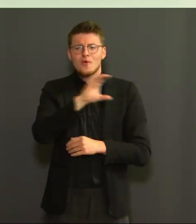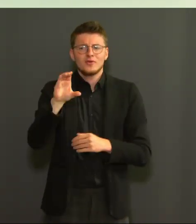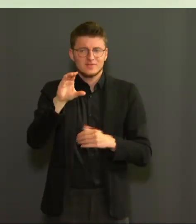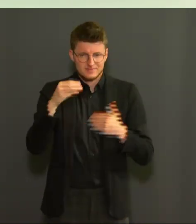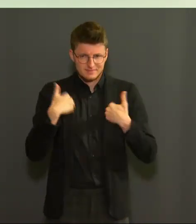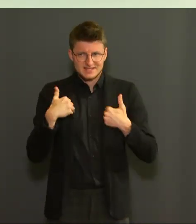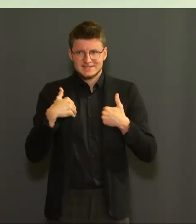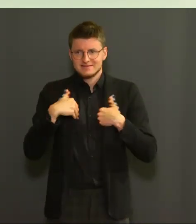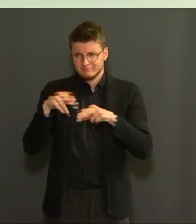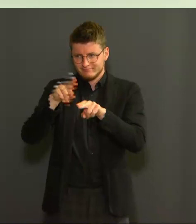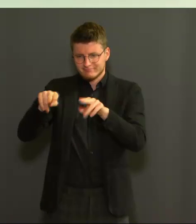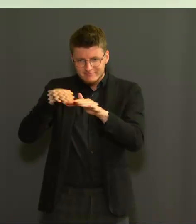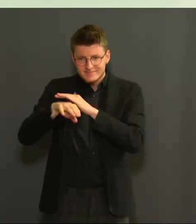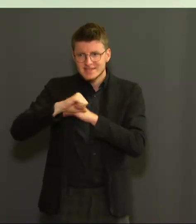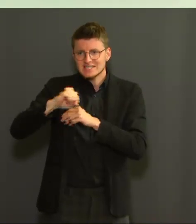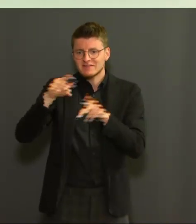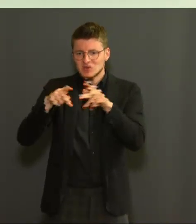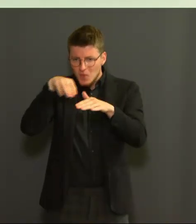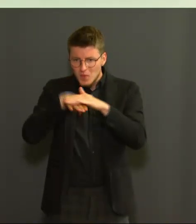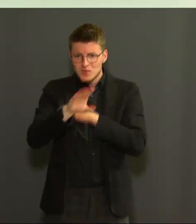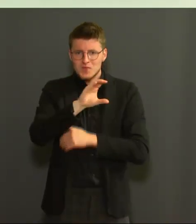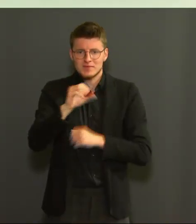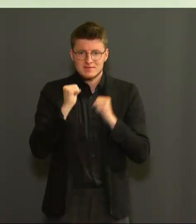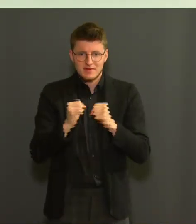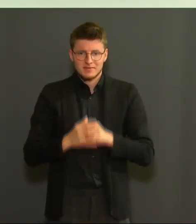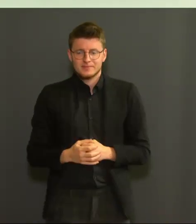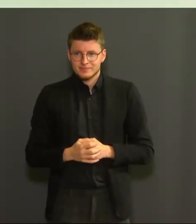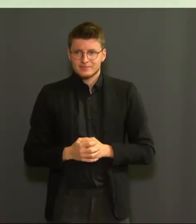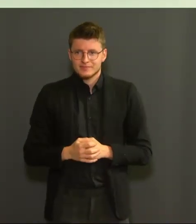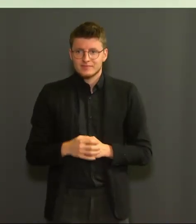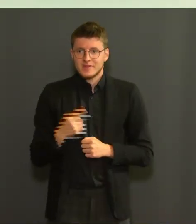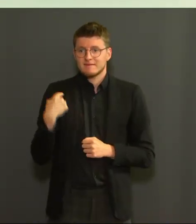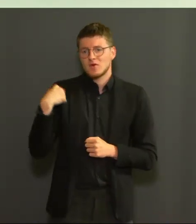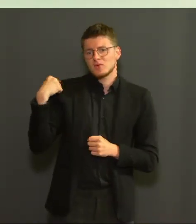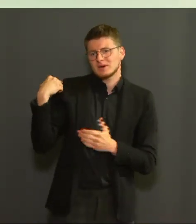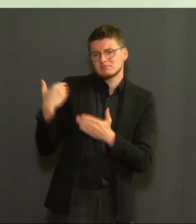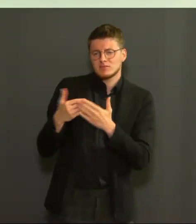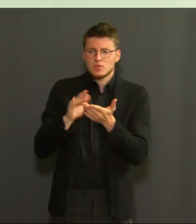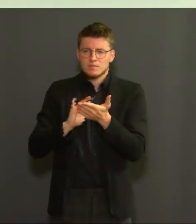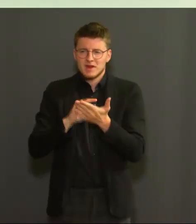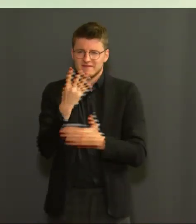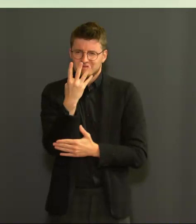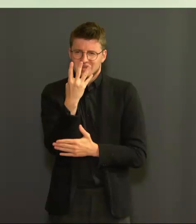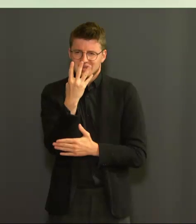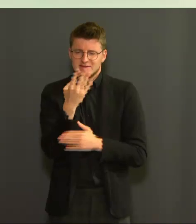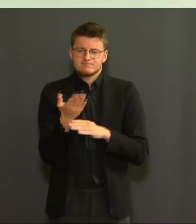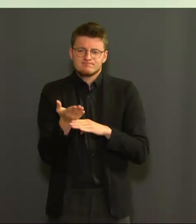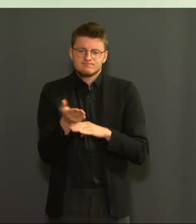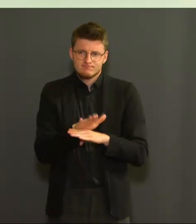Gemiddeld vielen er de afgelopen week slechts 4 overlijdens per dag te betreuren. En dat is een verdere daling